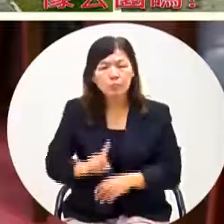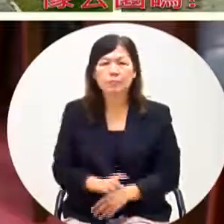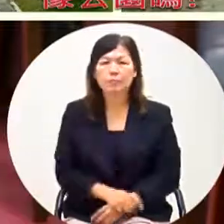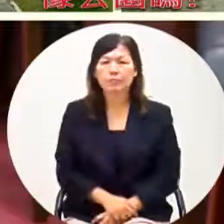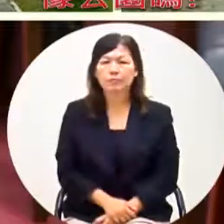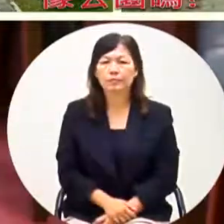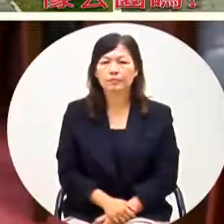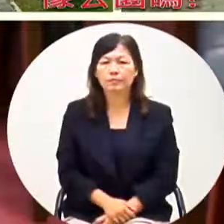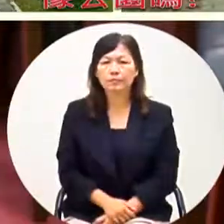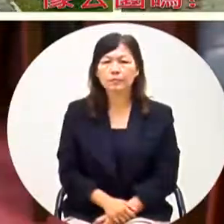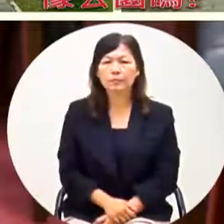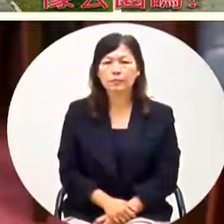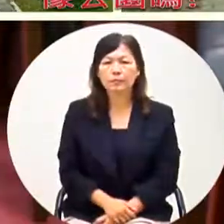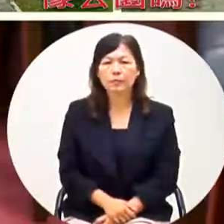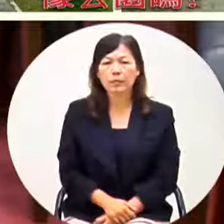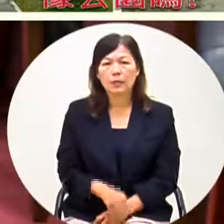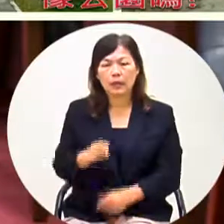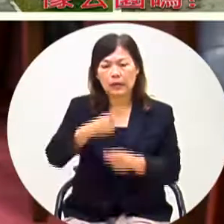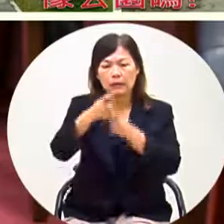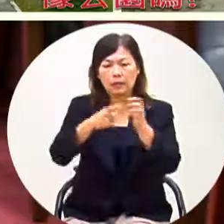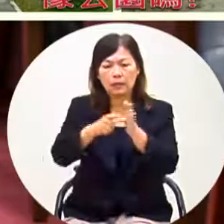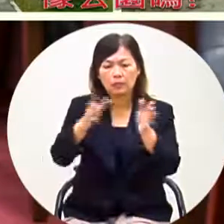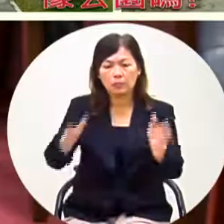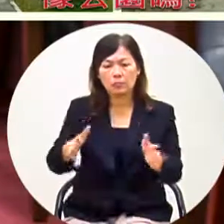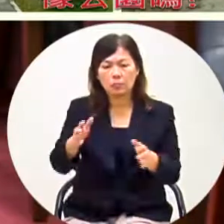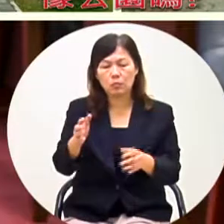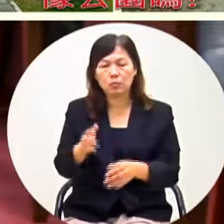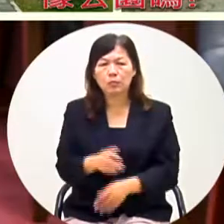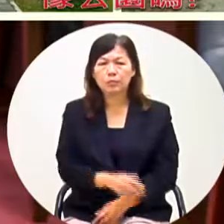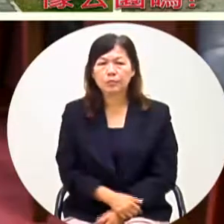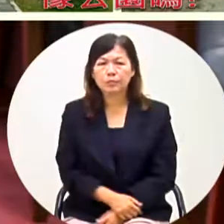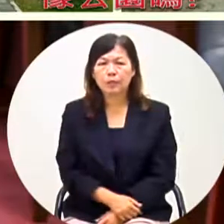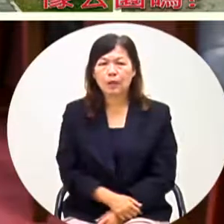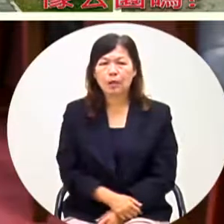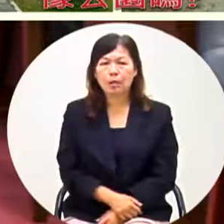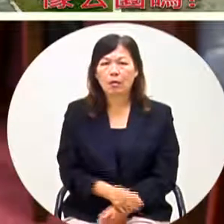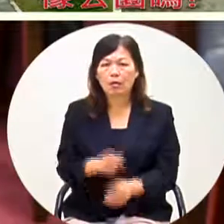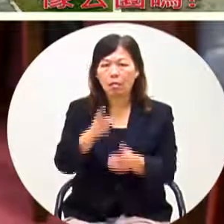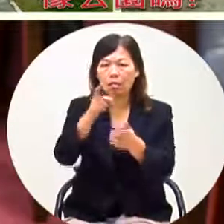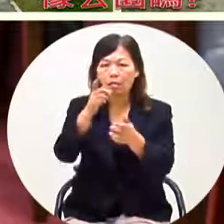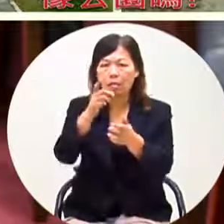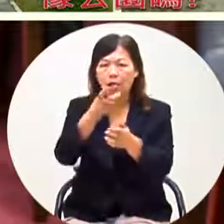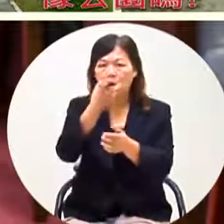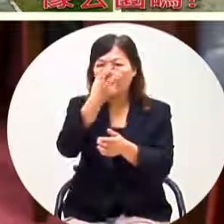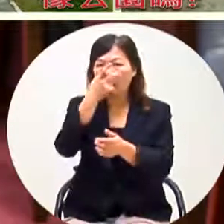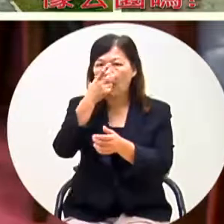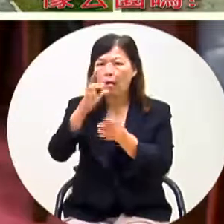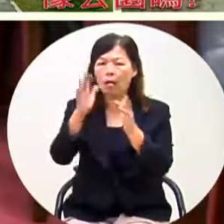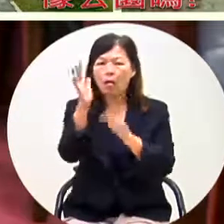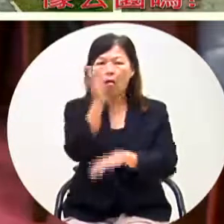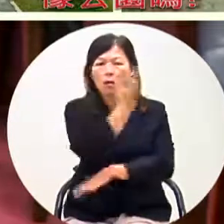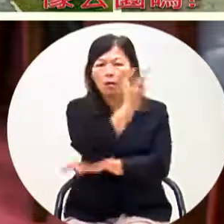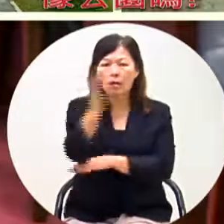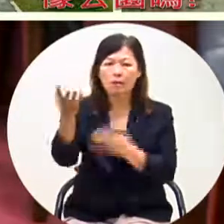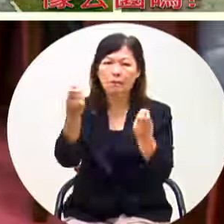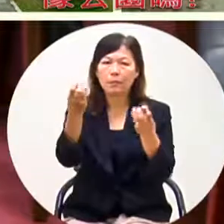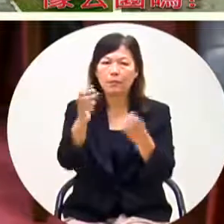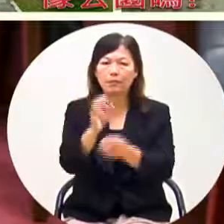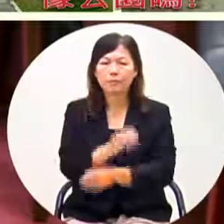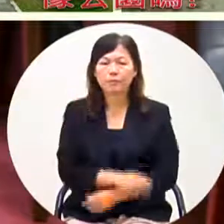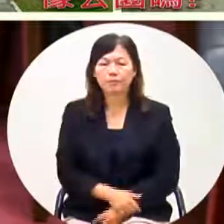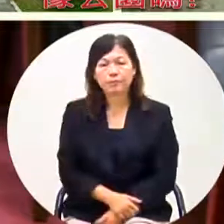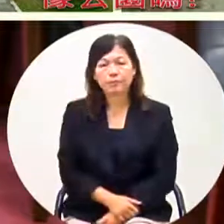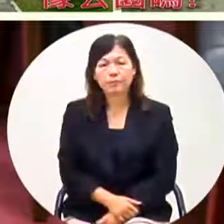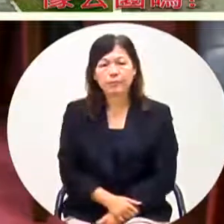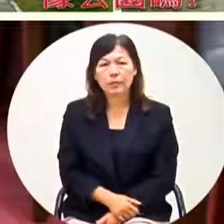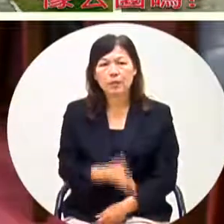1年多的时间，光秃秃一片啊，没有绿荫。来请教一下养工处处长，处长，你